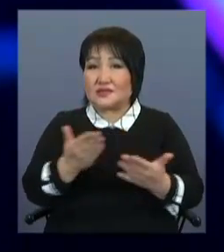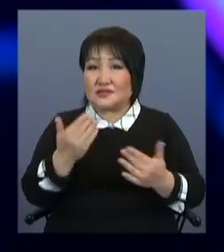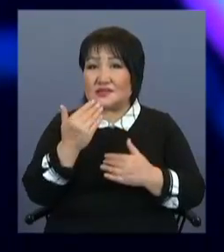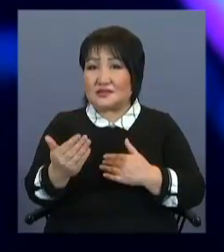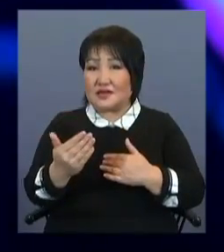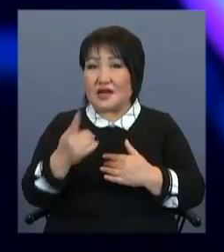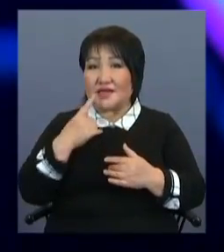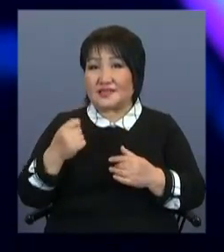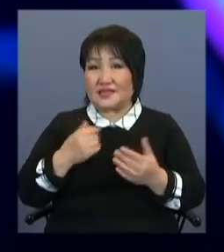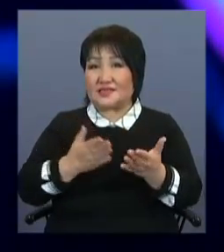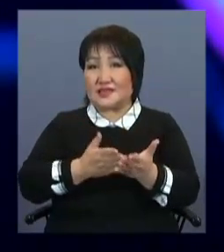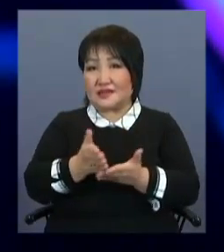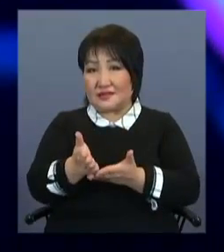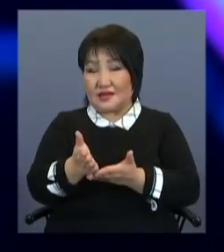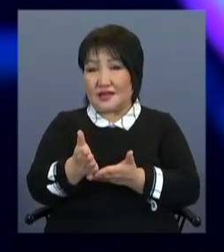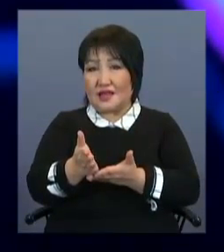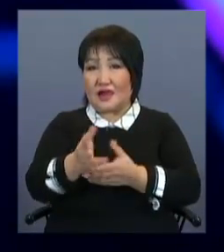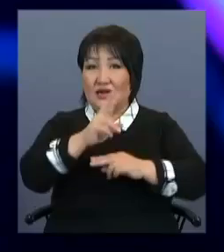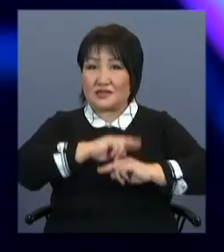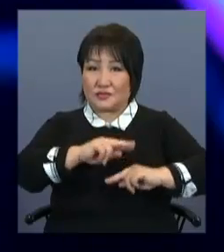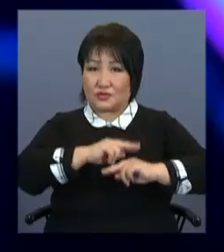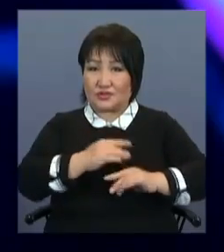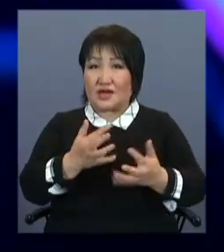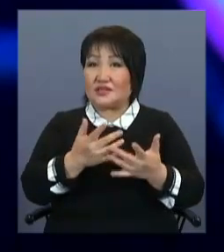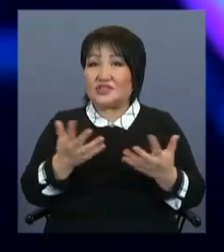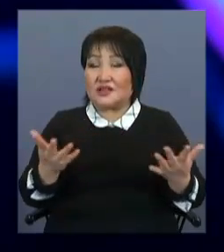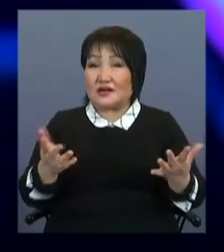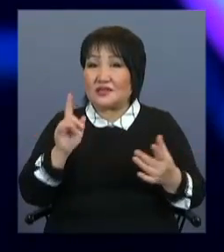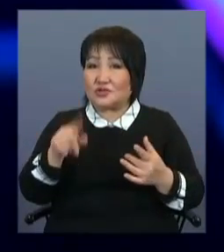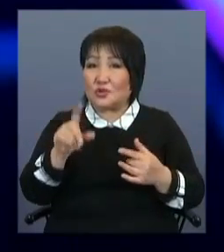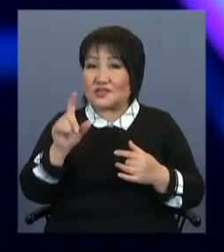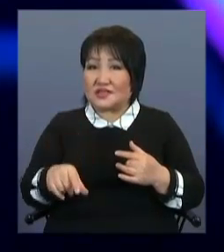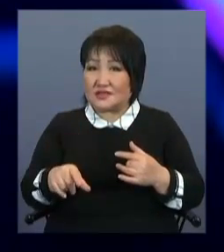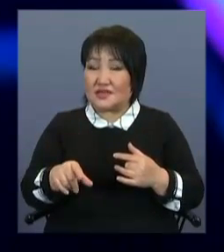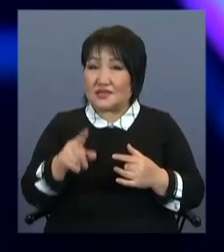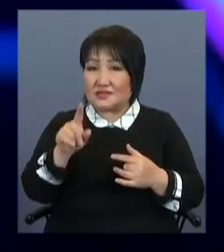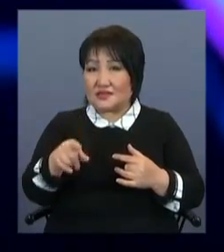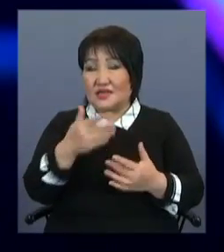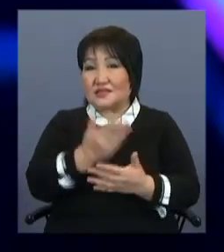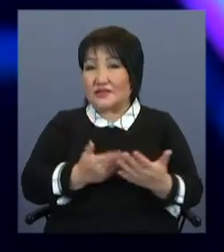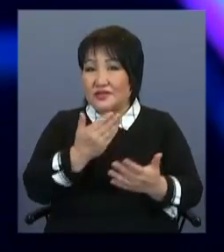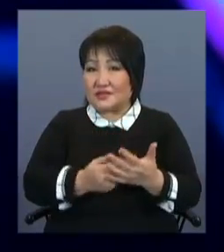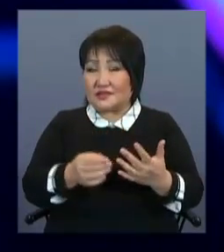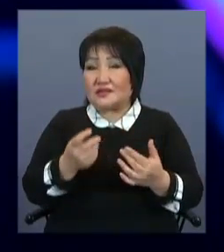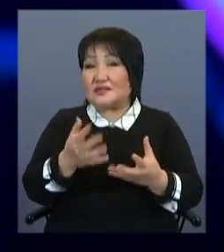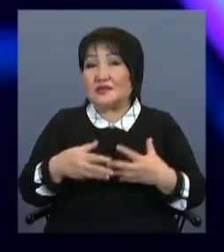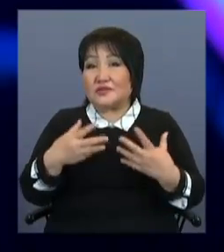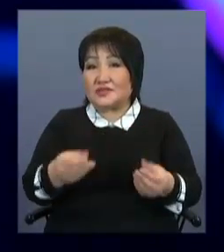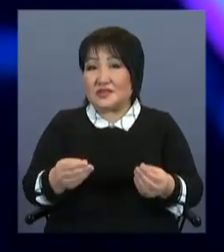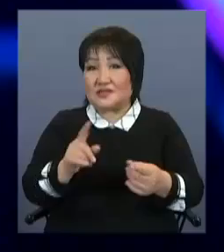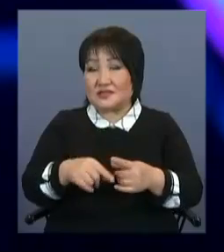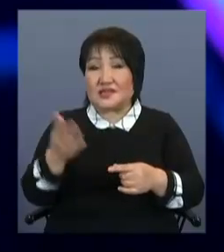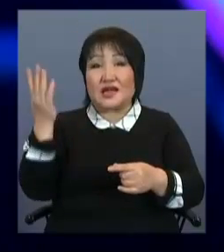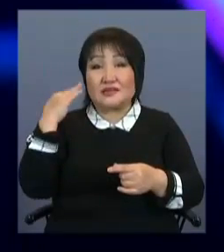Сіздің әскери саладағы қызмет етуіңізге қаншалықты септігін тигізді сол кісілердің ақыл кеңесі? Және өзіңіздің артыңызда қалып бара